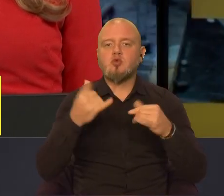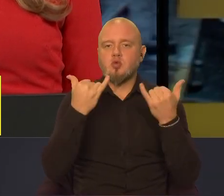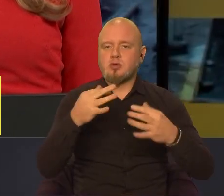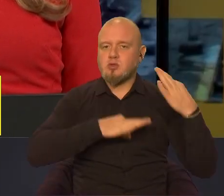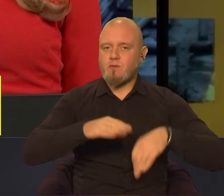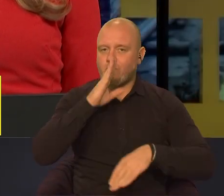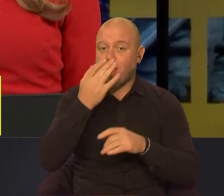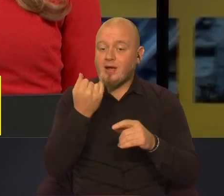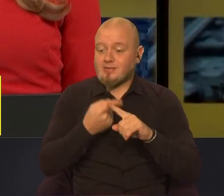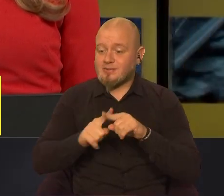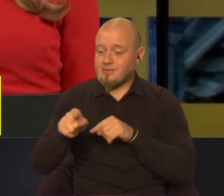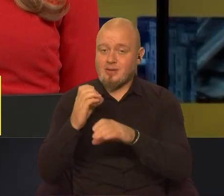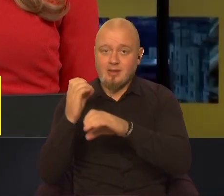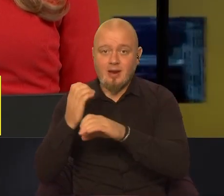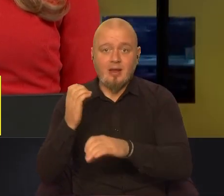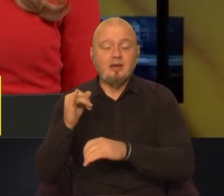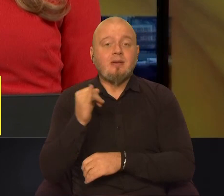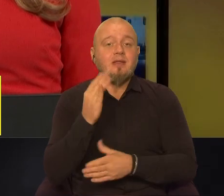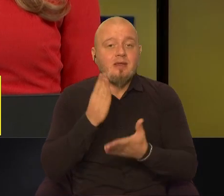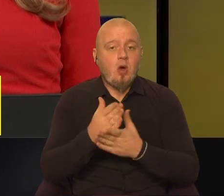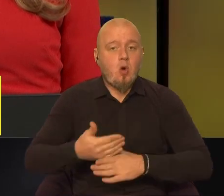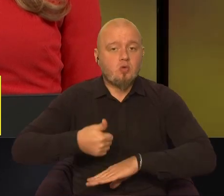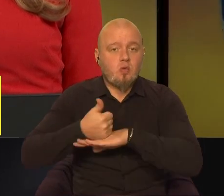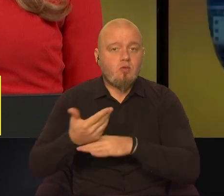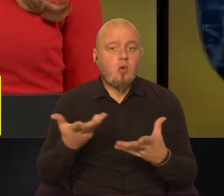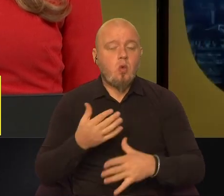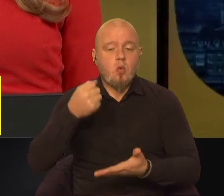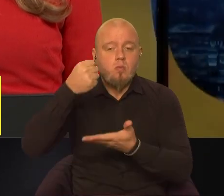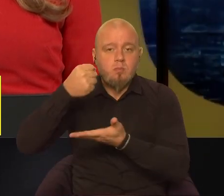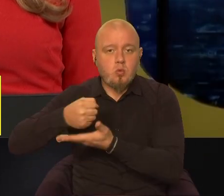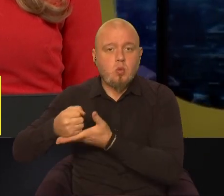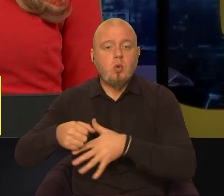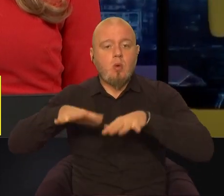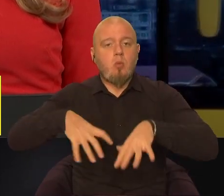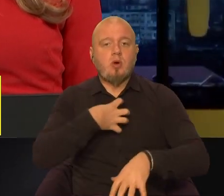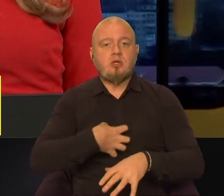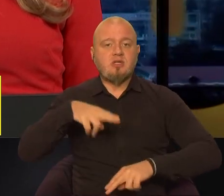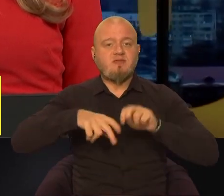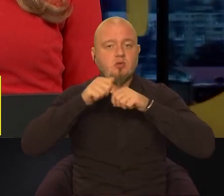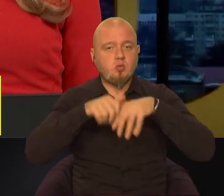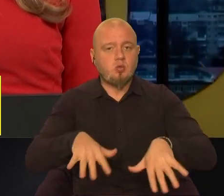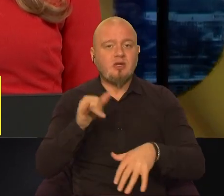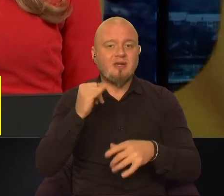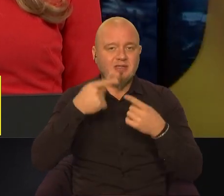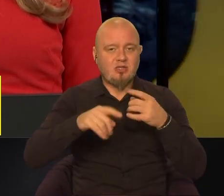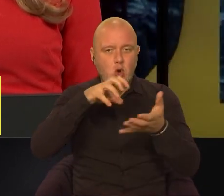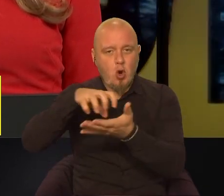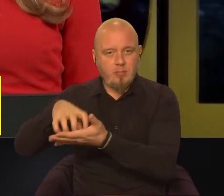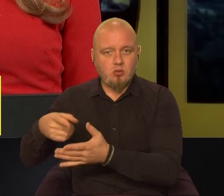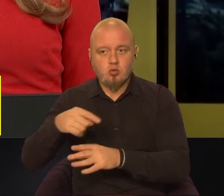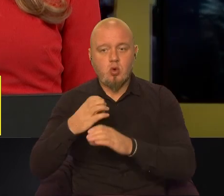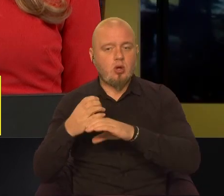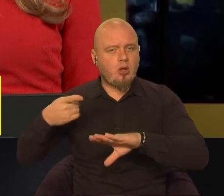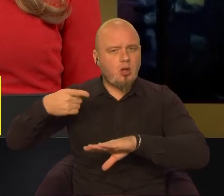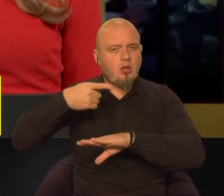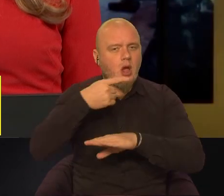ворог, а саме ці ракети і є основою, якими б'ють по критичній інфраструктурі та інших об'єктах, тому що летять вони